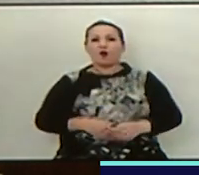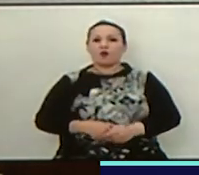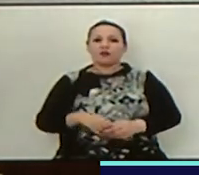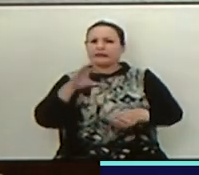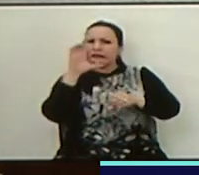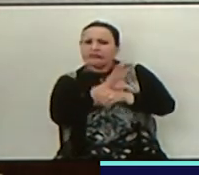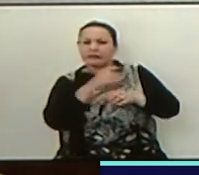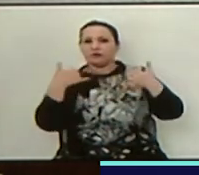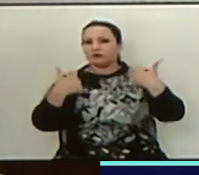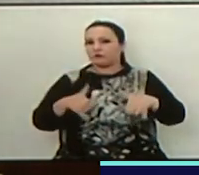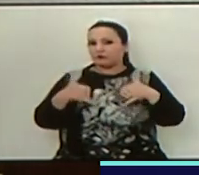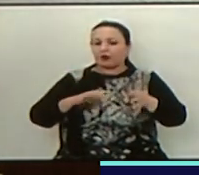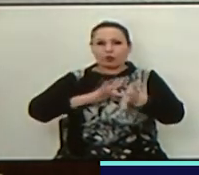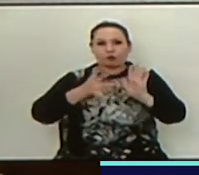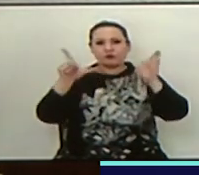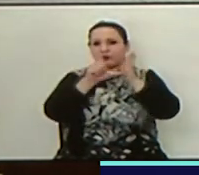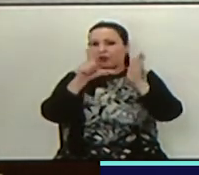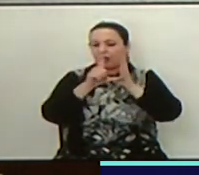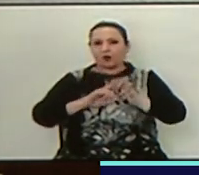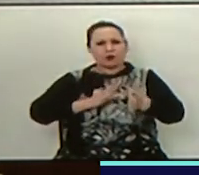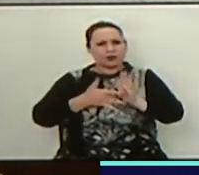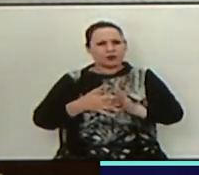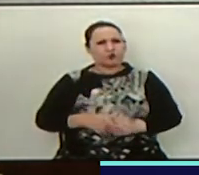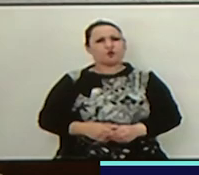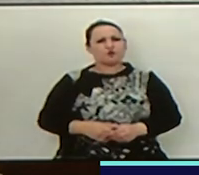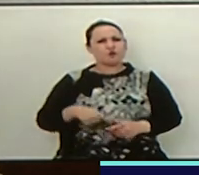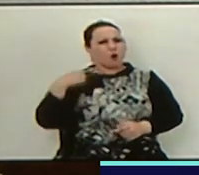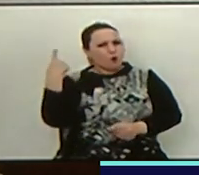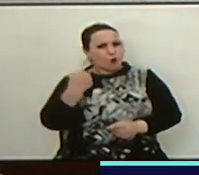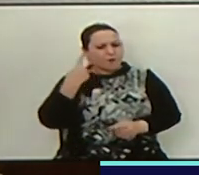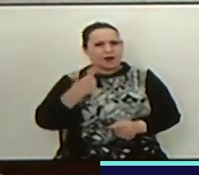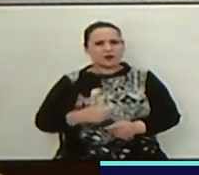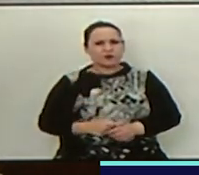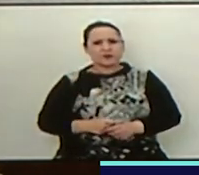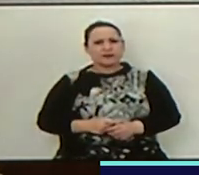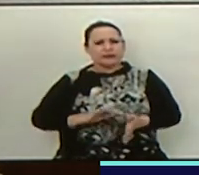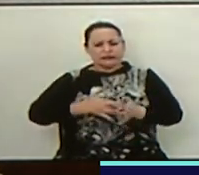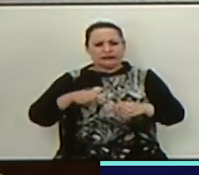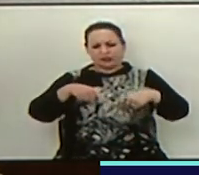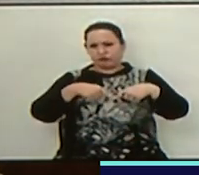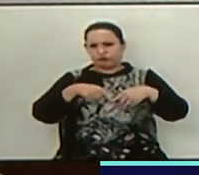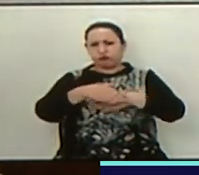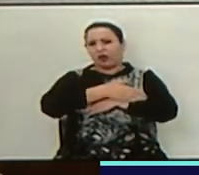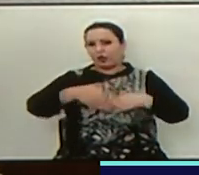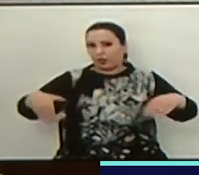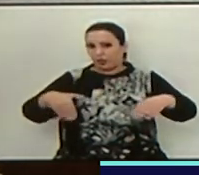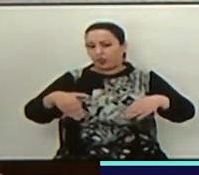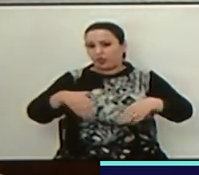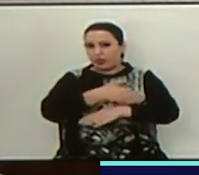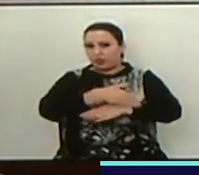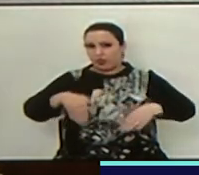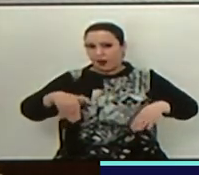نسفت كل القوانين والأعراف، بل وتجاوزت كل خطوط الأخلاق، ولم تراعي